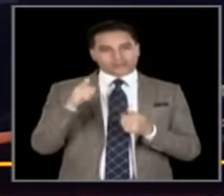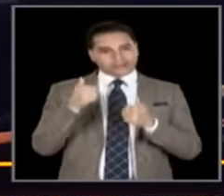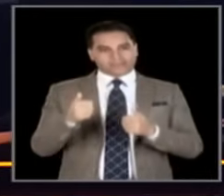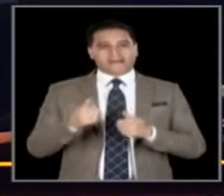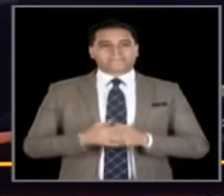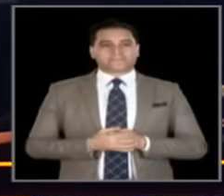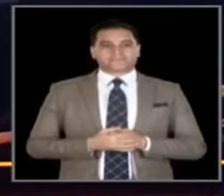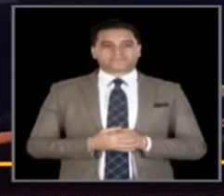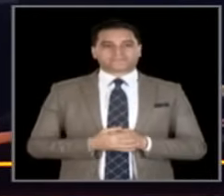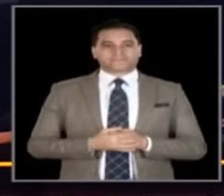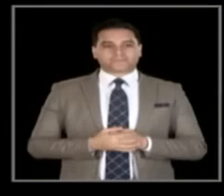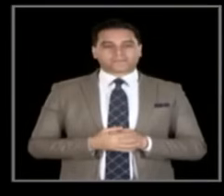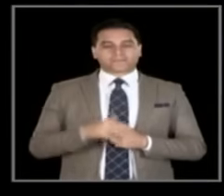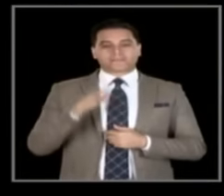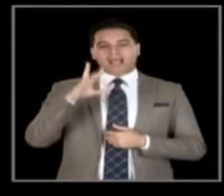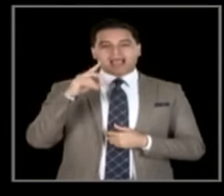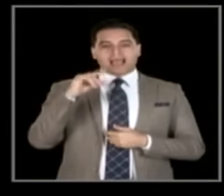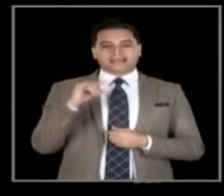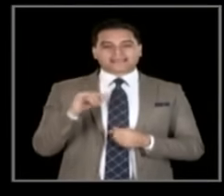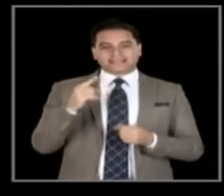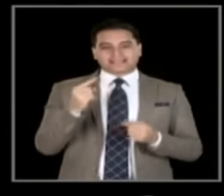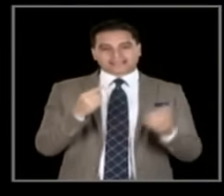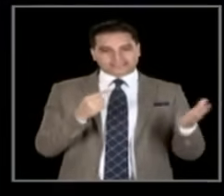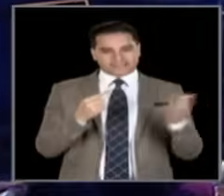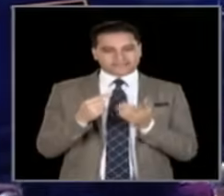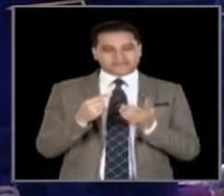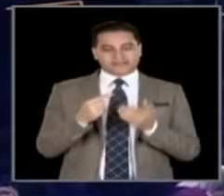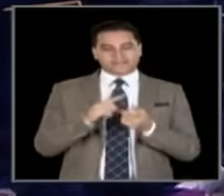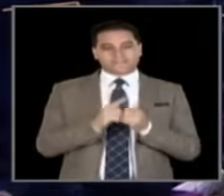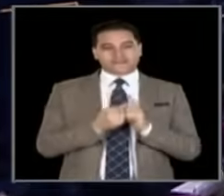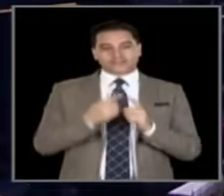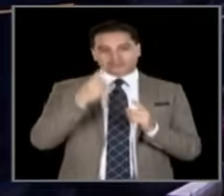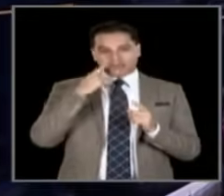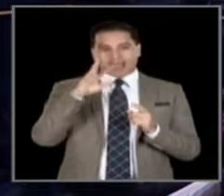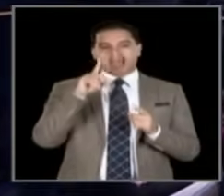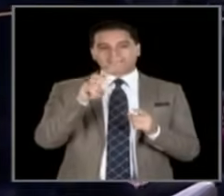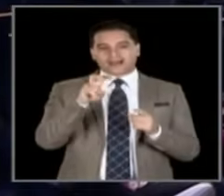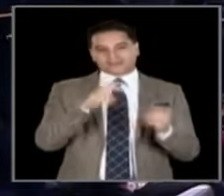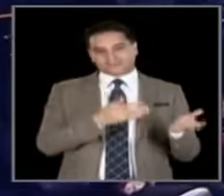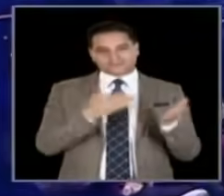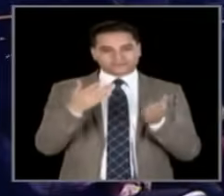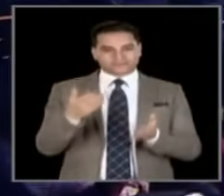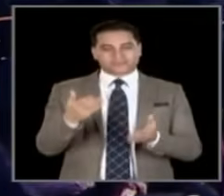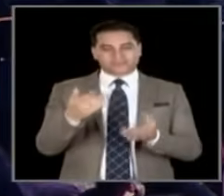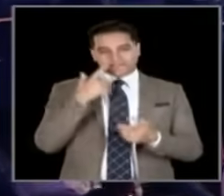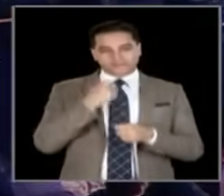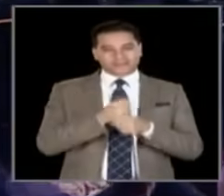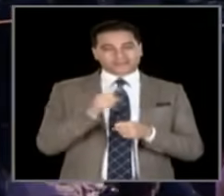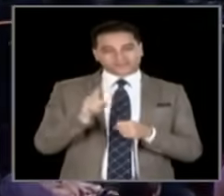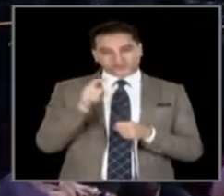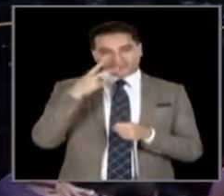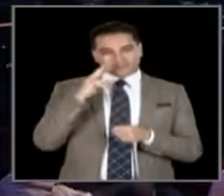كويس عايزين هبه تنضم لينا يا سليم طبعا كان في سؤال ممكن يتجاوب يعني اه يعني هي